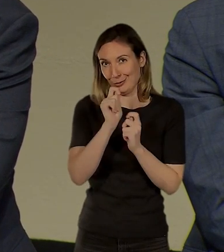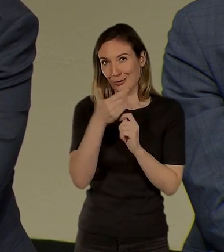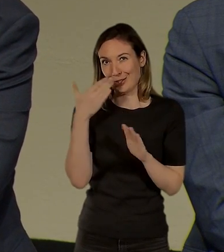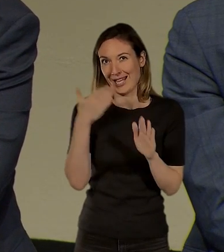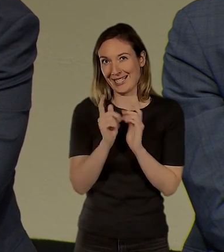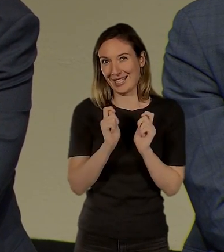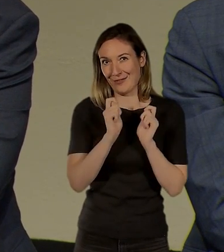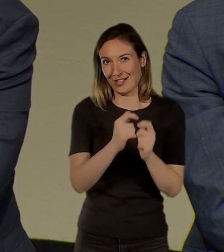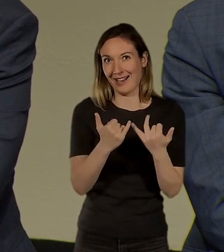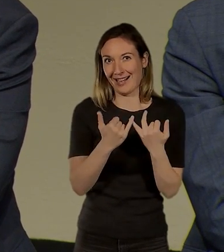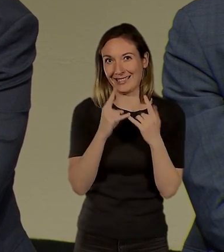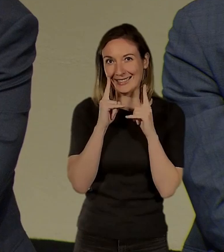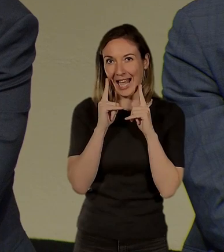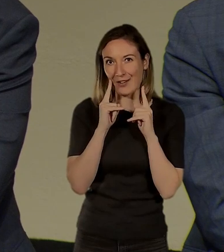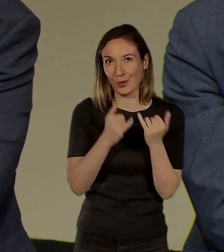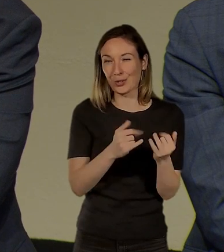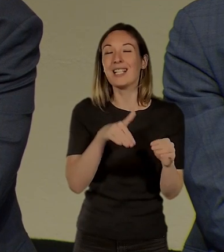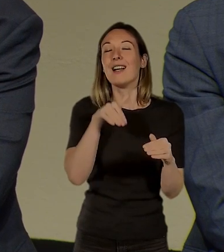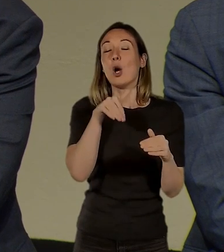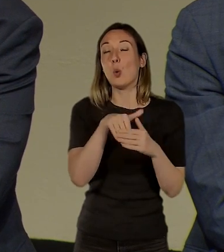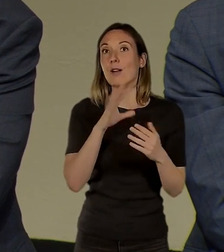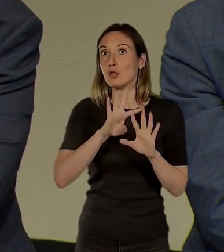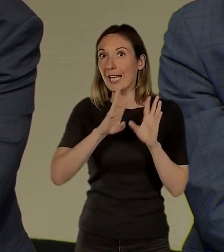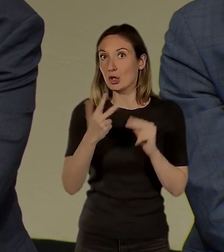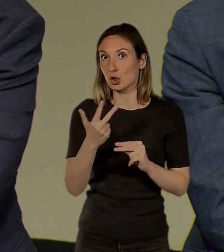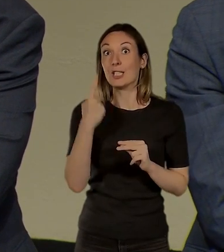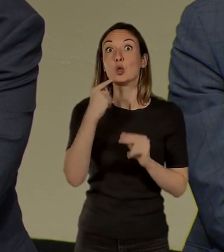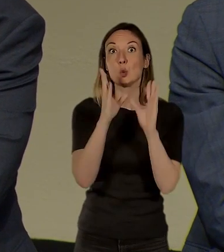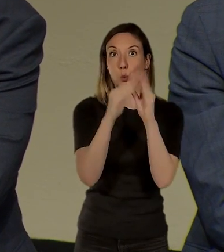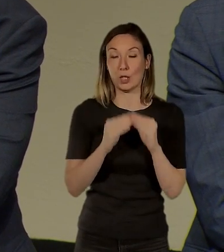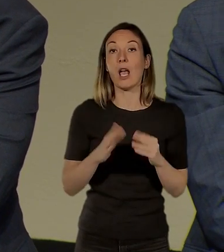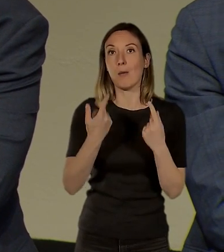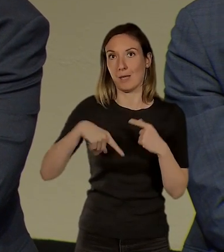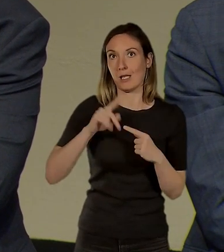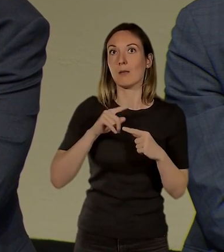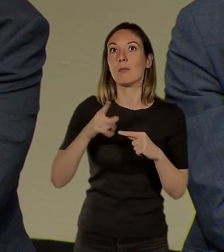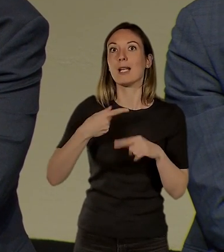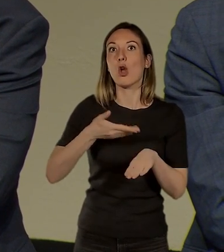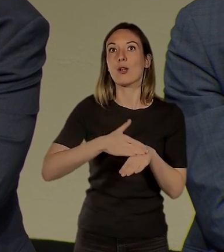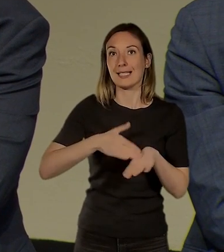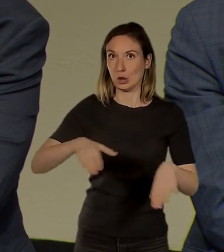schválili, jsme vlastně všechny ty tři studie schválili jako podklad. Určitě